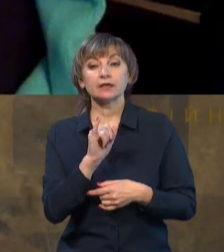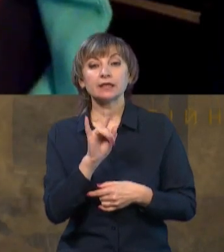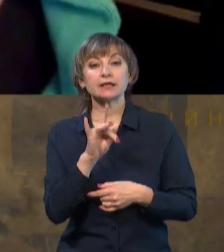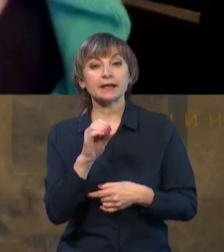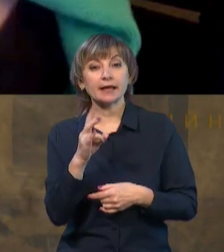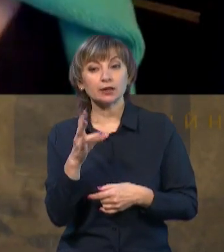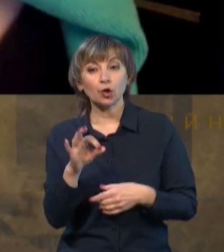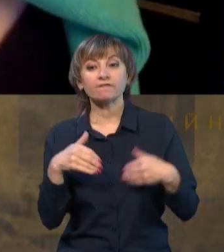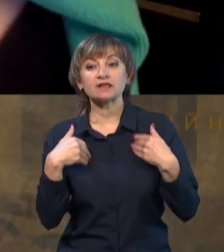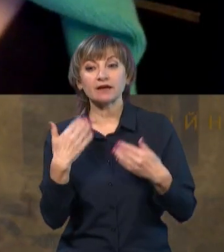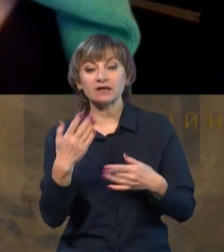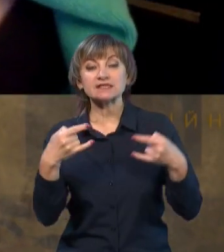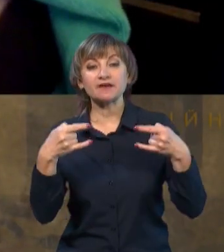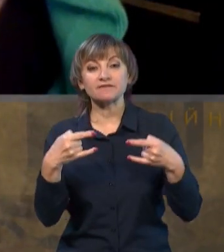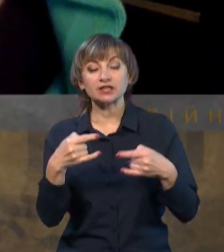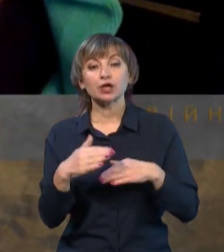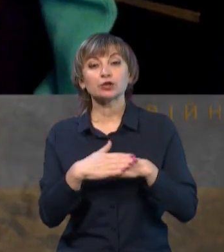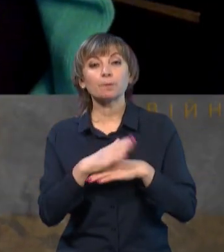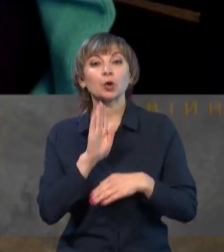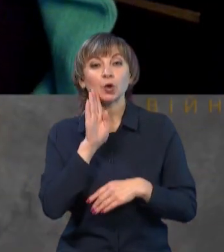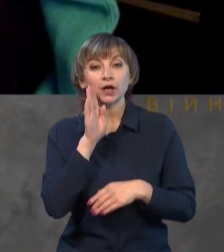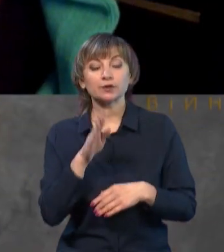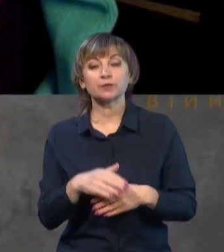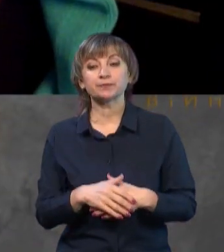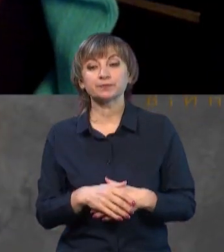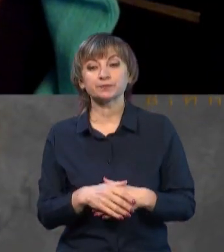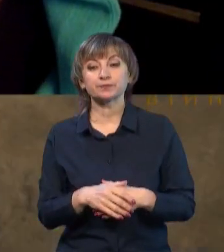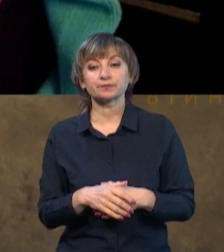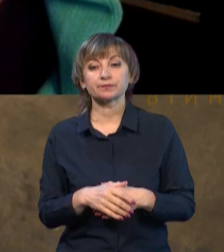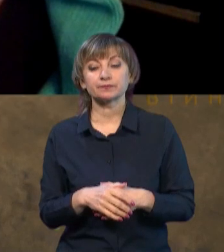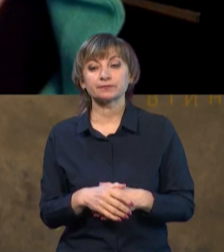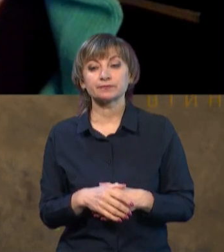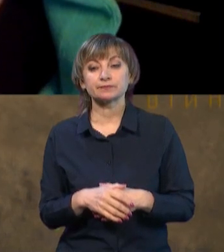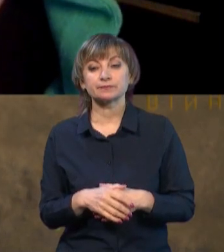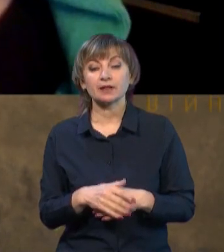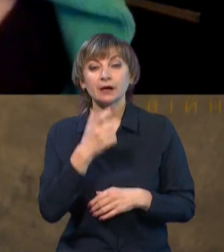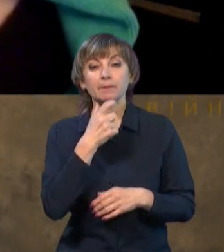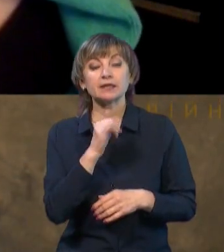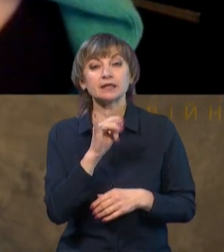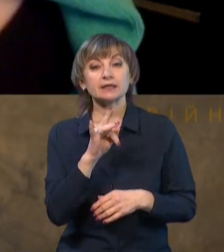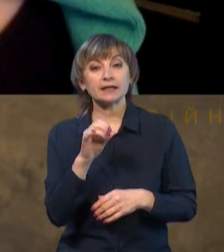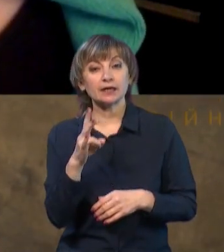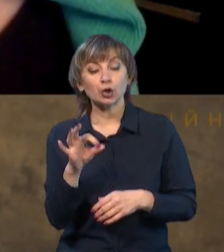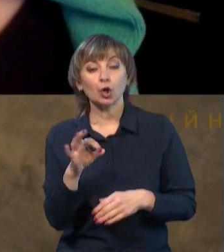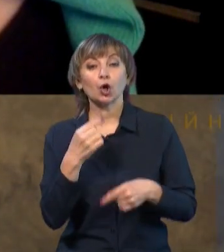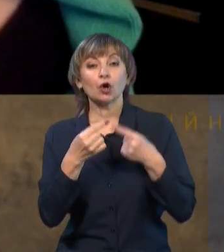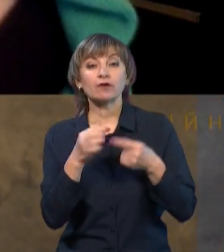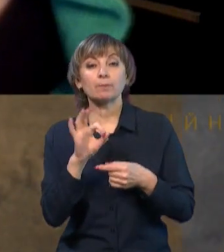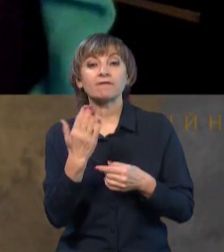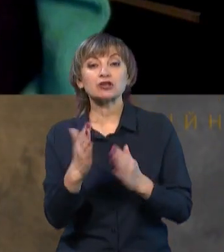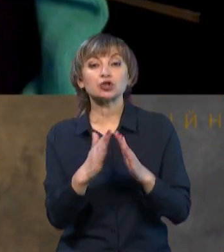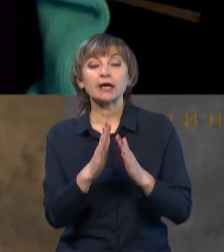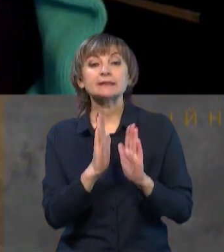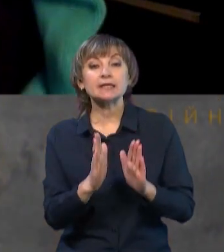Пані Ірено, вітаємо вас в ефірі. Доброго на Суспільному. Доброго ранку. Доброго ранку. Пані Ірено, от, власне, говоримо про вашу книгу